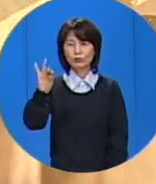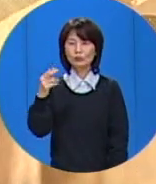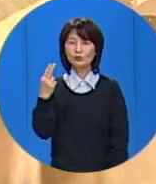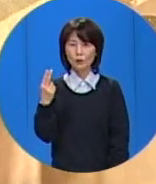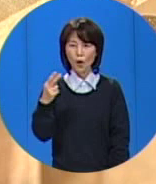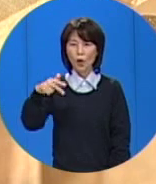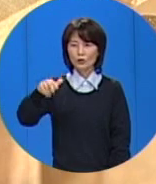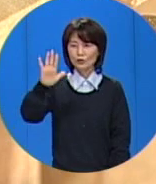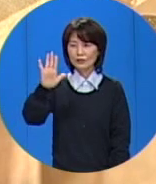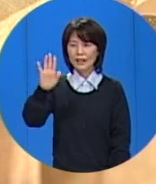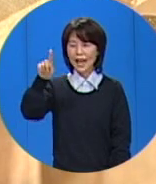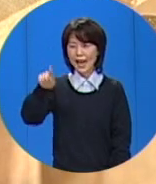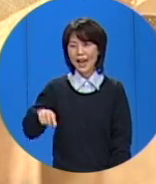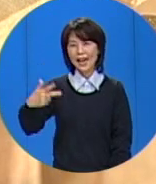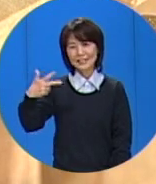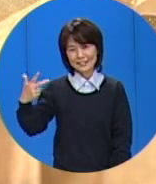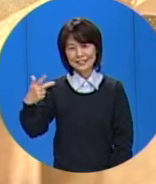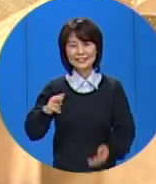ほど。